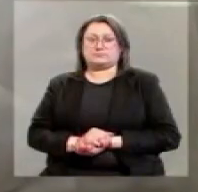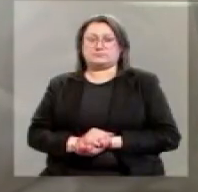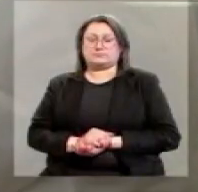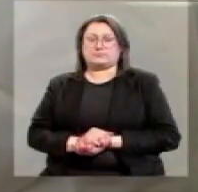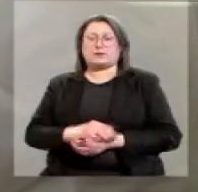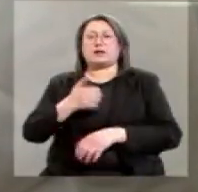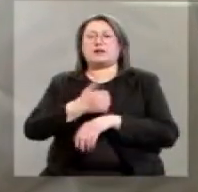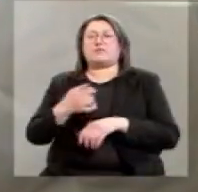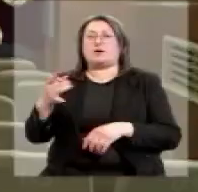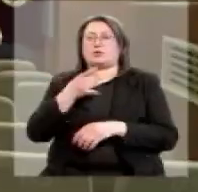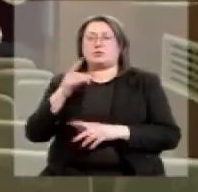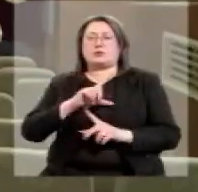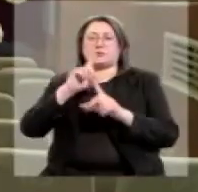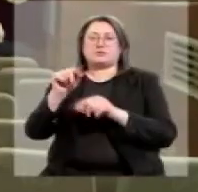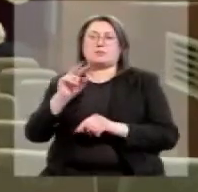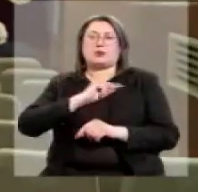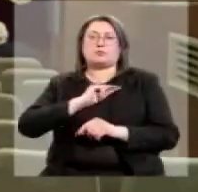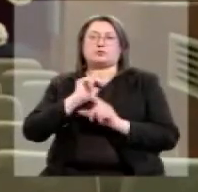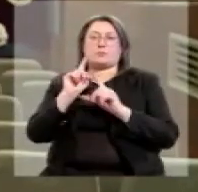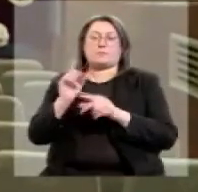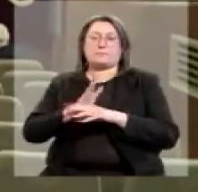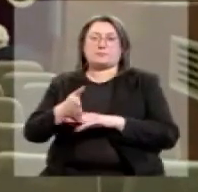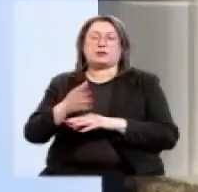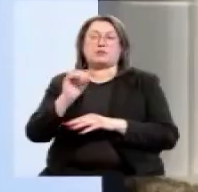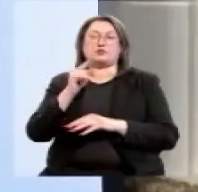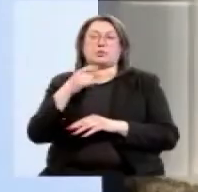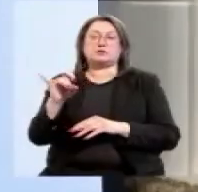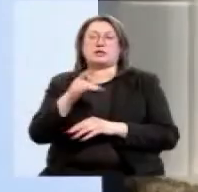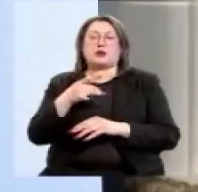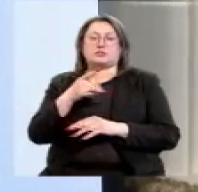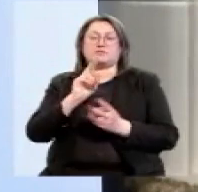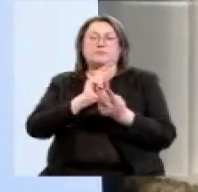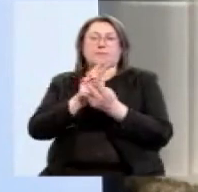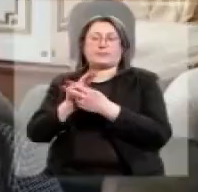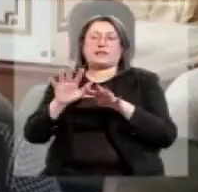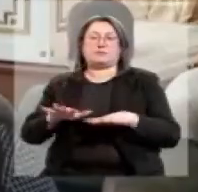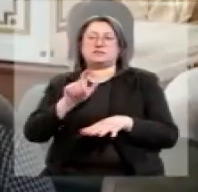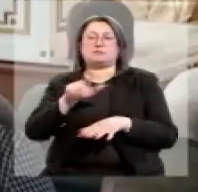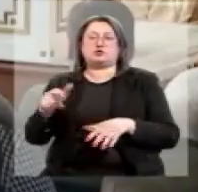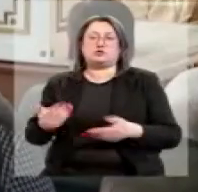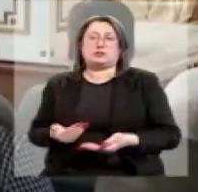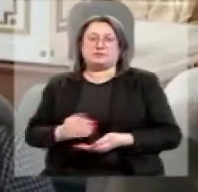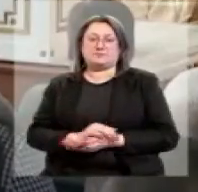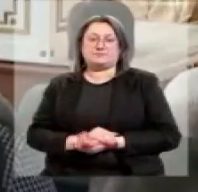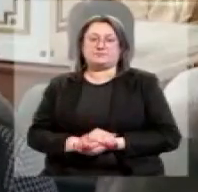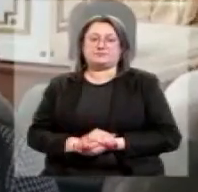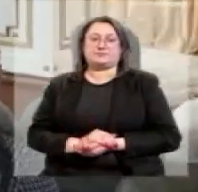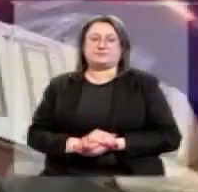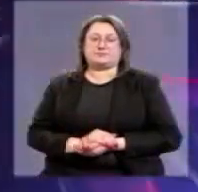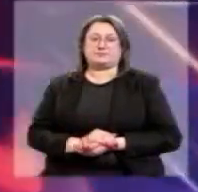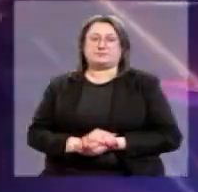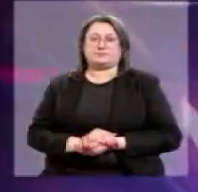Өңір башысы жұмыс сапарымен Ұзынкөл ауданына барды. Жергілікті тұрғындармен кездесіп, шешімін таппаған мәселелерді